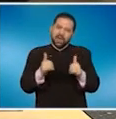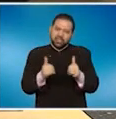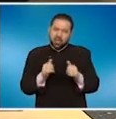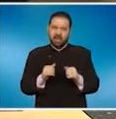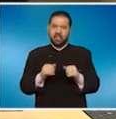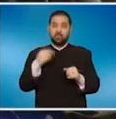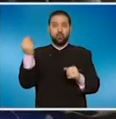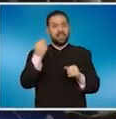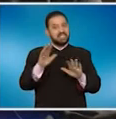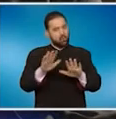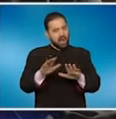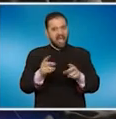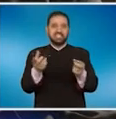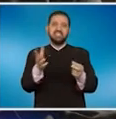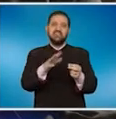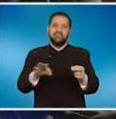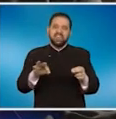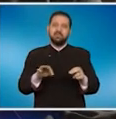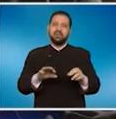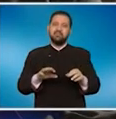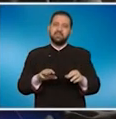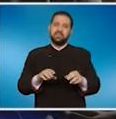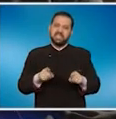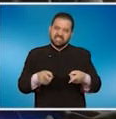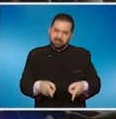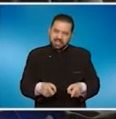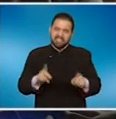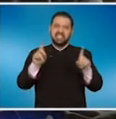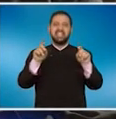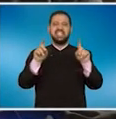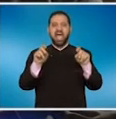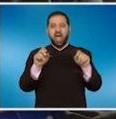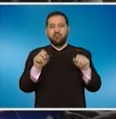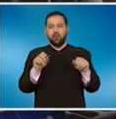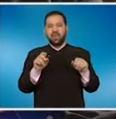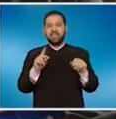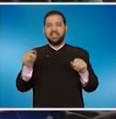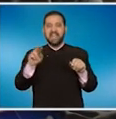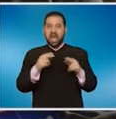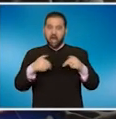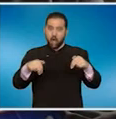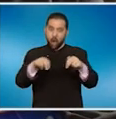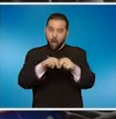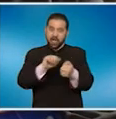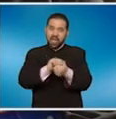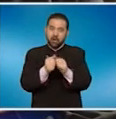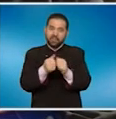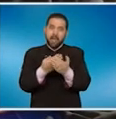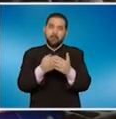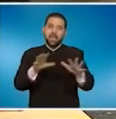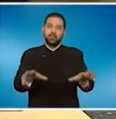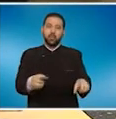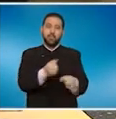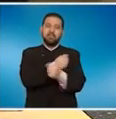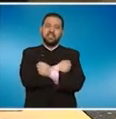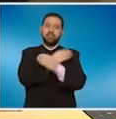încercați. Dumnezeu îngăduie să fim încercați într-o pedagogie divină, știind că prin încercare noi, de fapt, ne lămurim pe noi înșine la